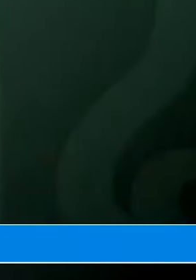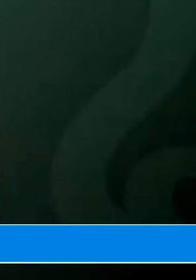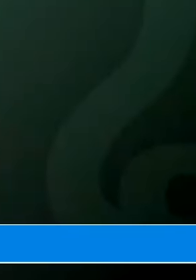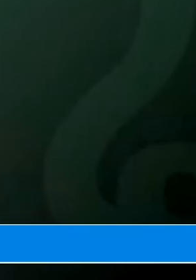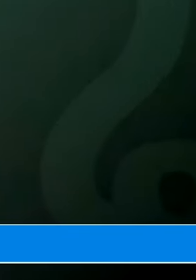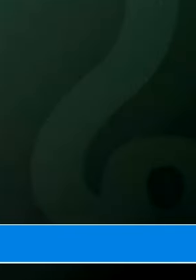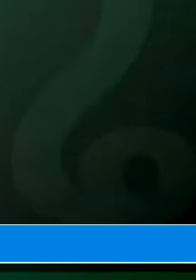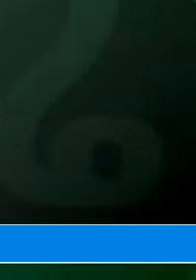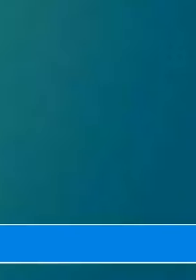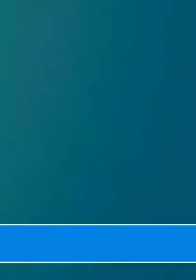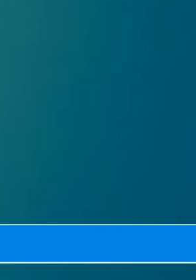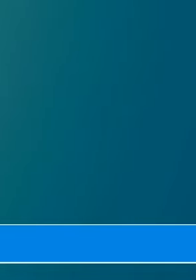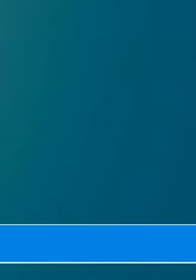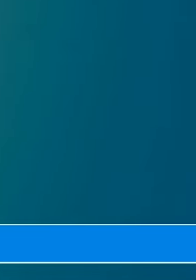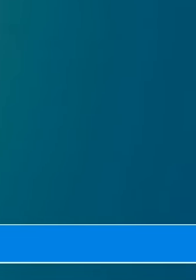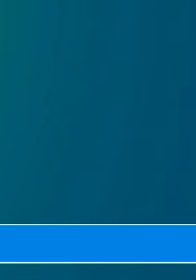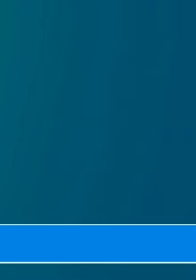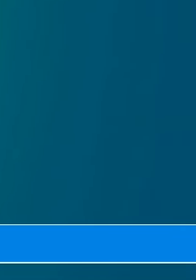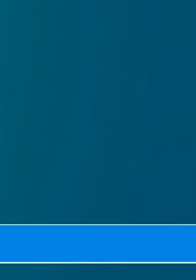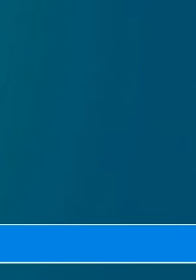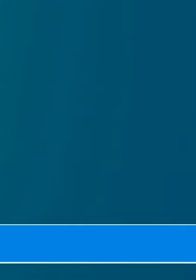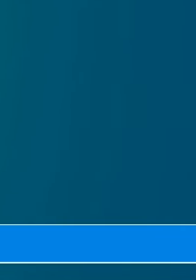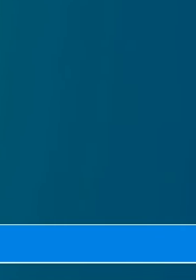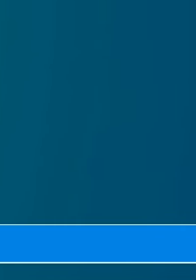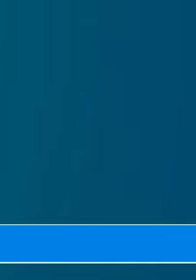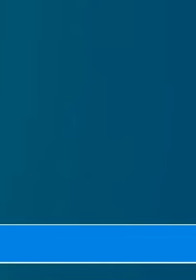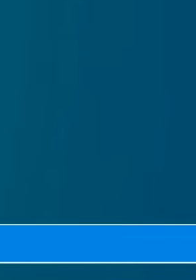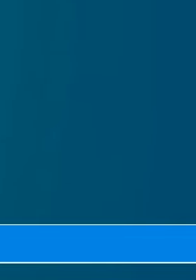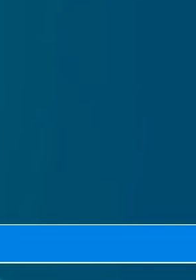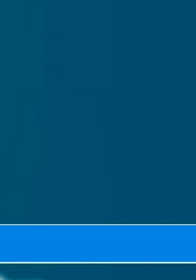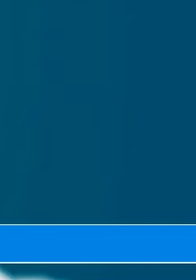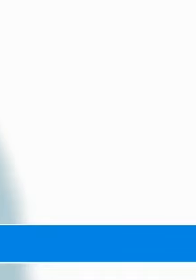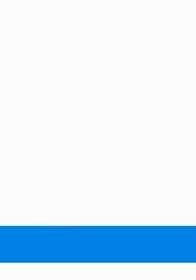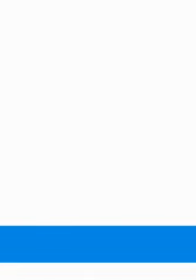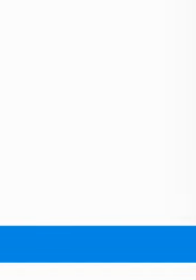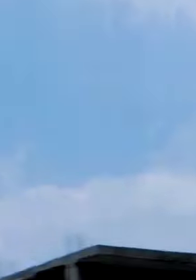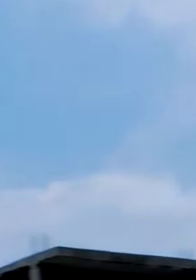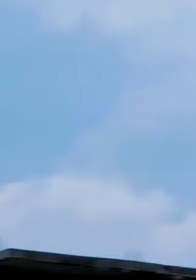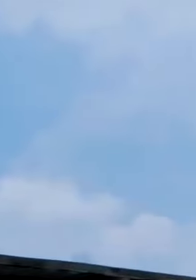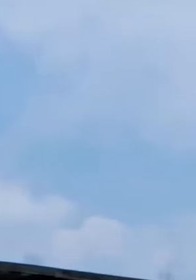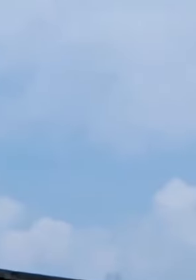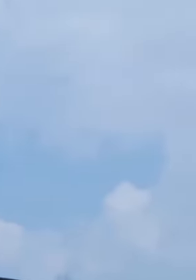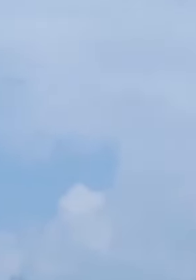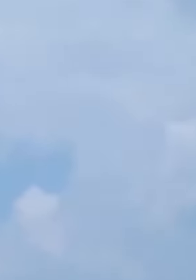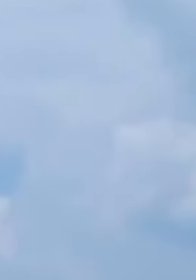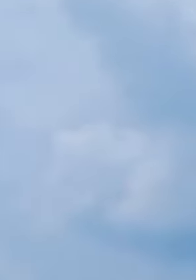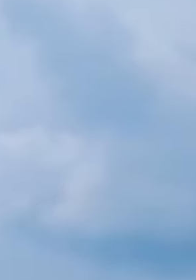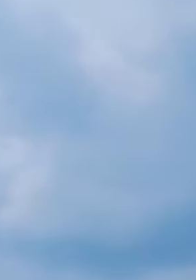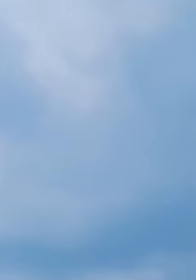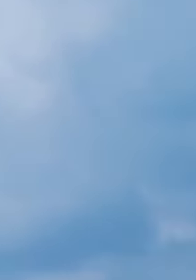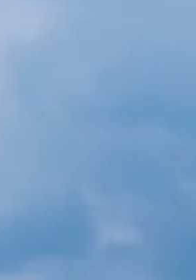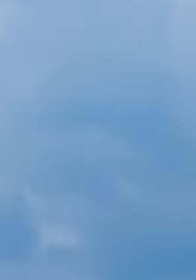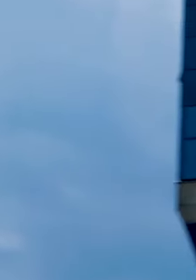ድጋፍ ይሻል። ኢሳትን ለመደገፍ በሚከተሉት የባንክ ቁጥሮቻችን ድጋፉን ያድርጉ። የኢትዮጵያ ንግድ ባንክ